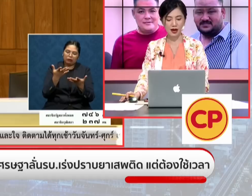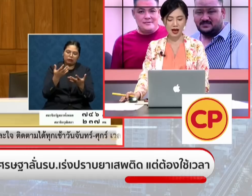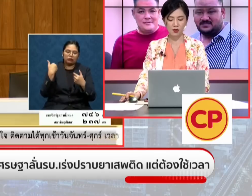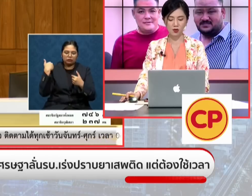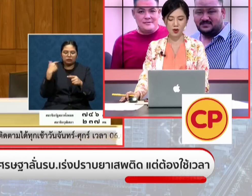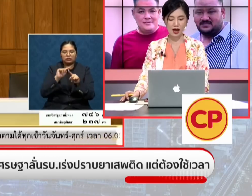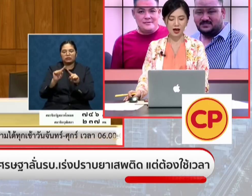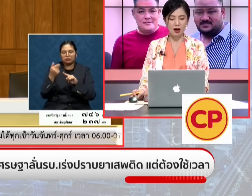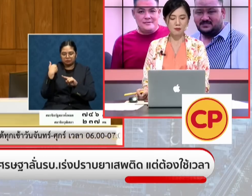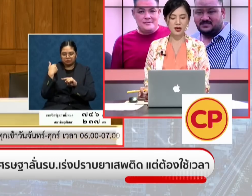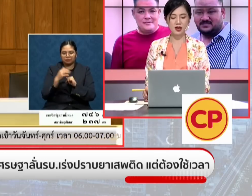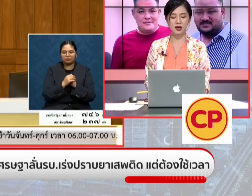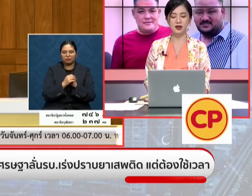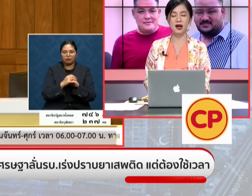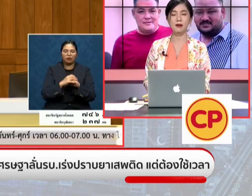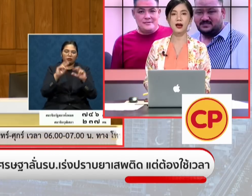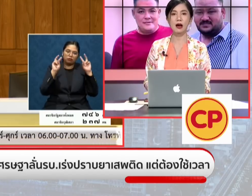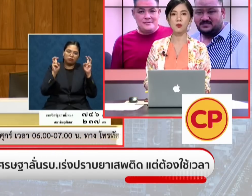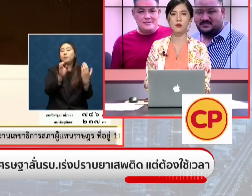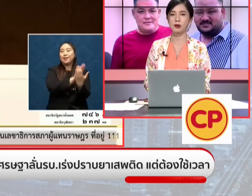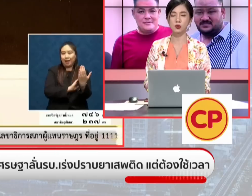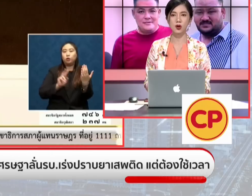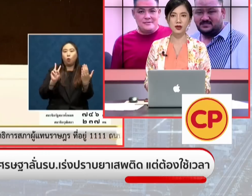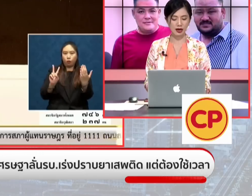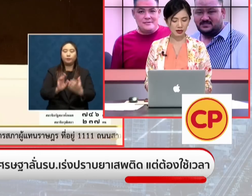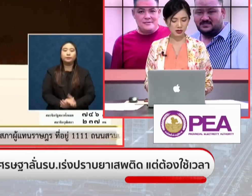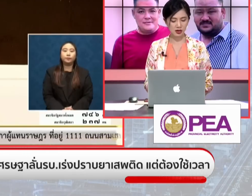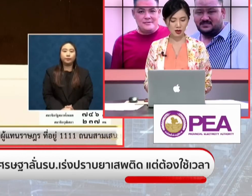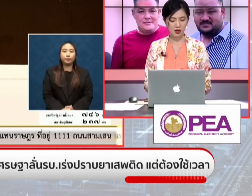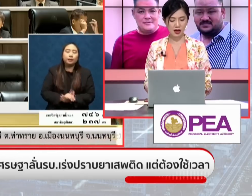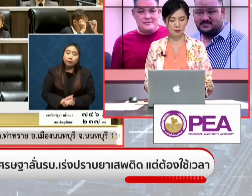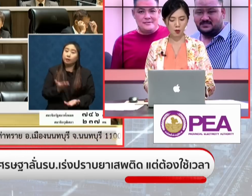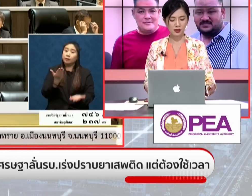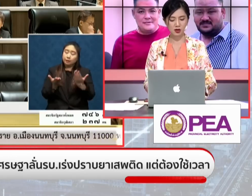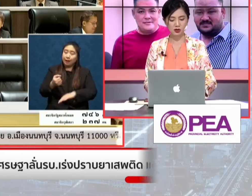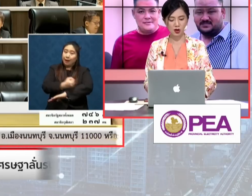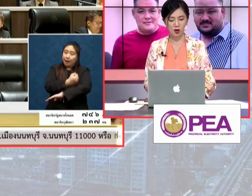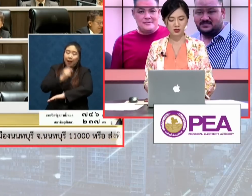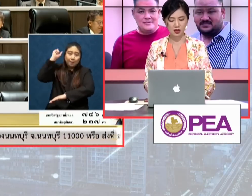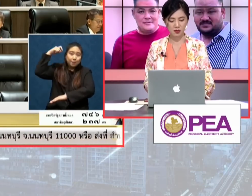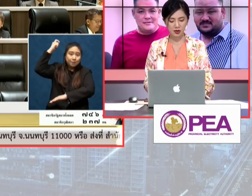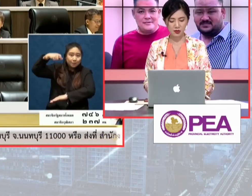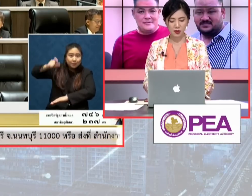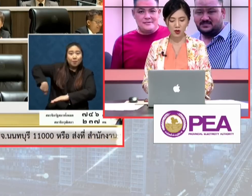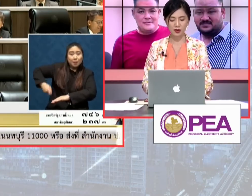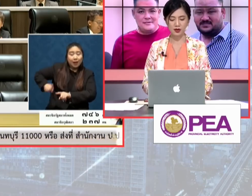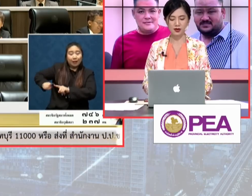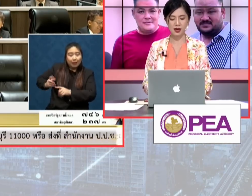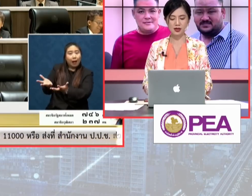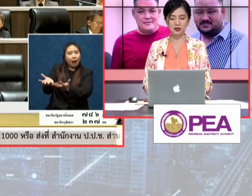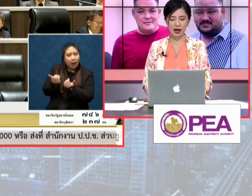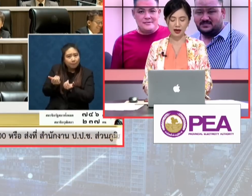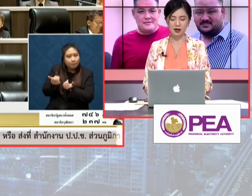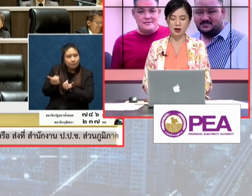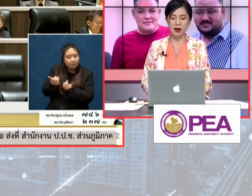าปรากฏว่ามีดราม่าวุ่นประท้วงกันเลยทีเดียวนะคะเพราะว่าสส.สิริโรจน์